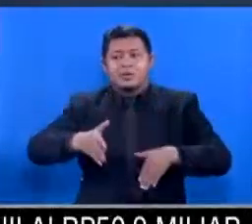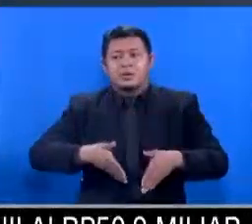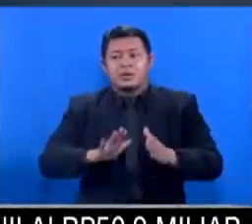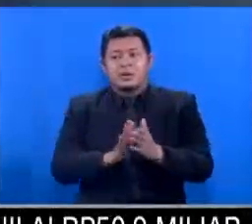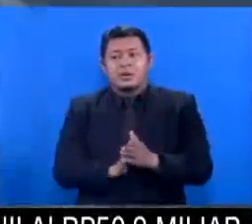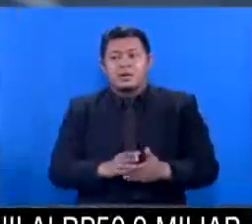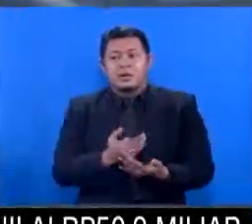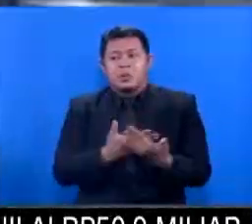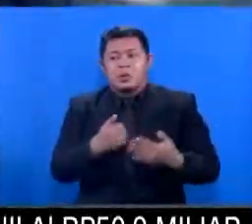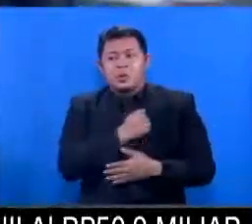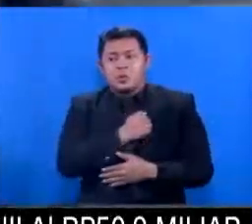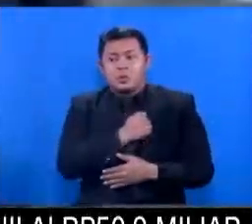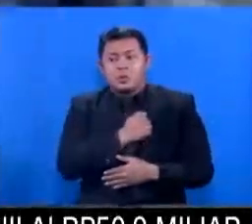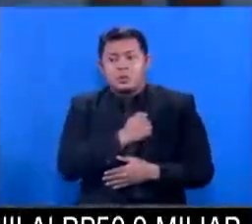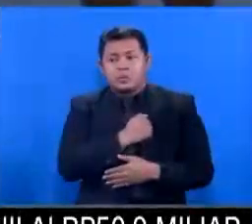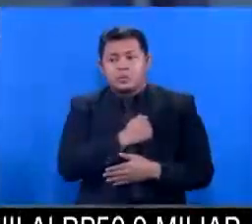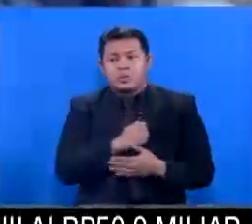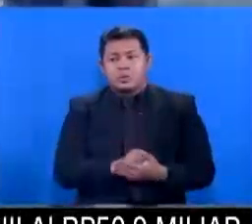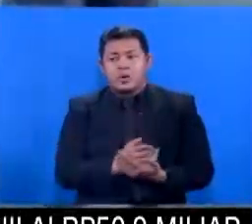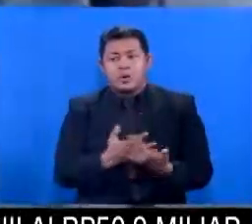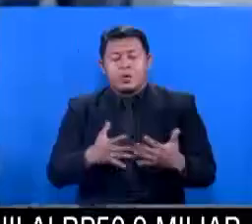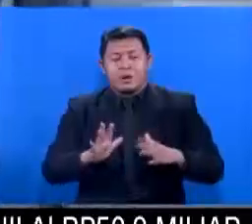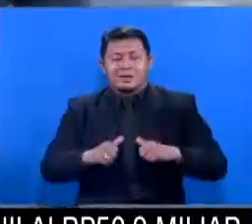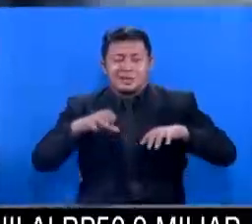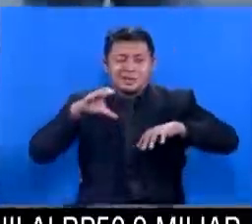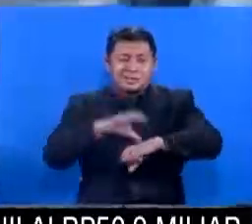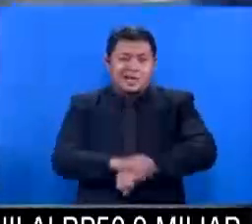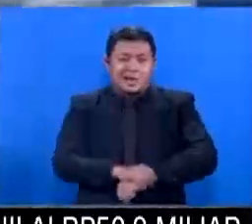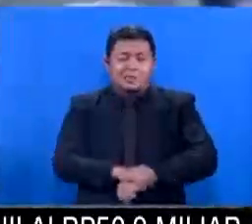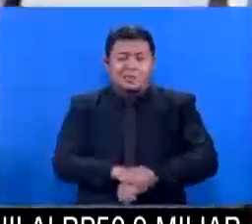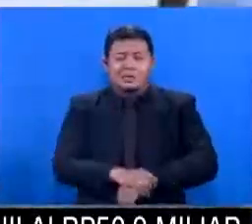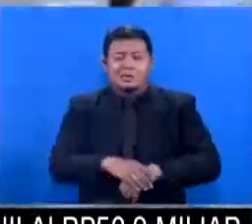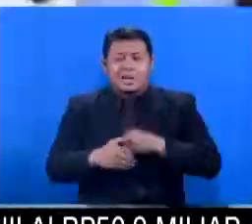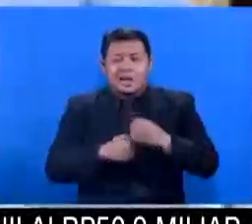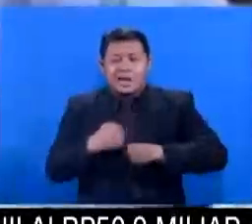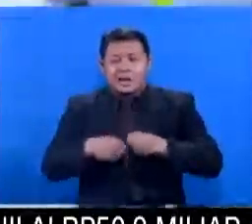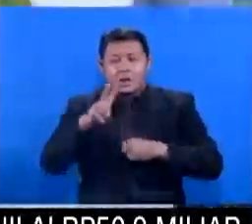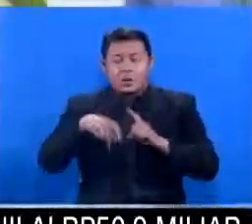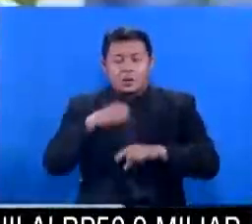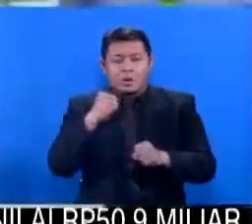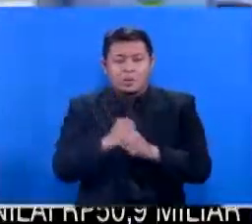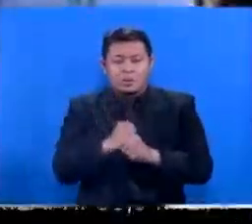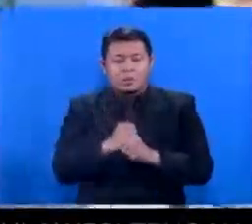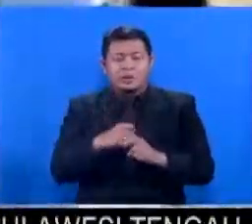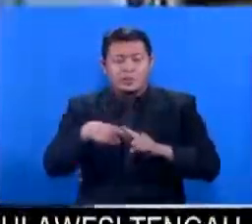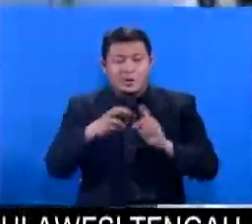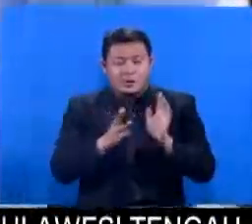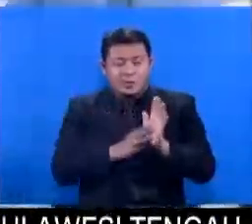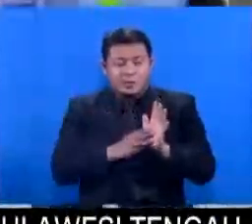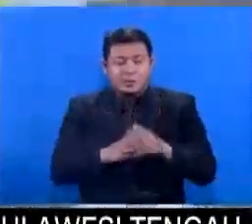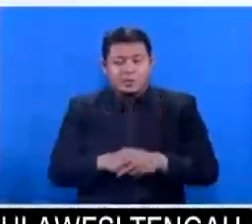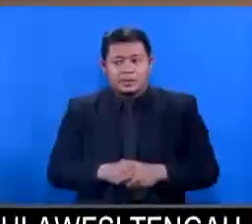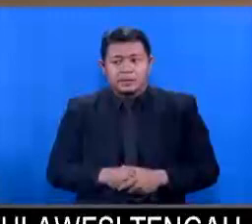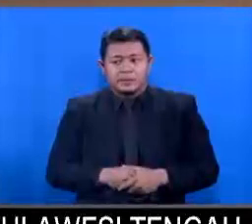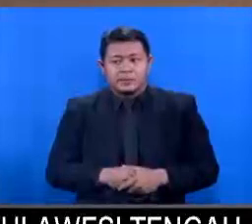membuat kepanikan pengguna jalan. Warga berhasil menangkap sapi setelah berlari hingga 2 km. Capek kan? Ayo